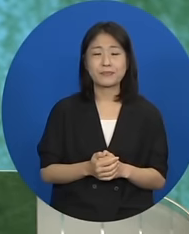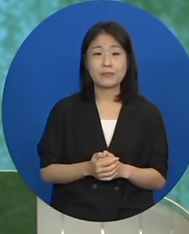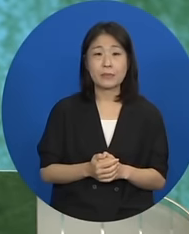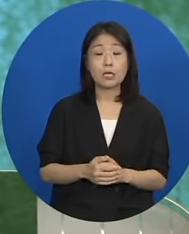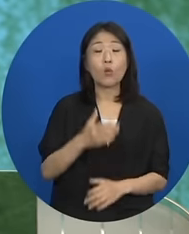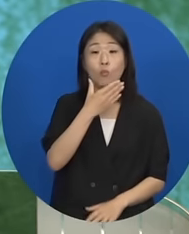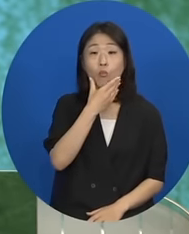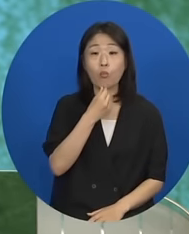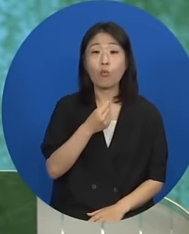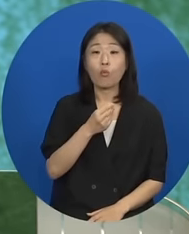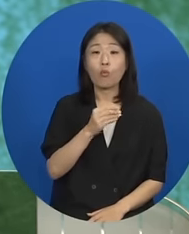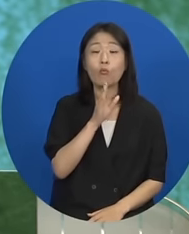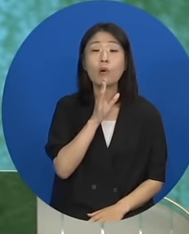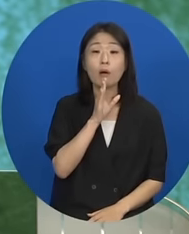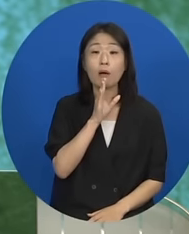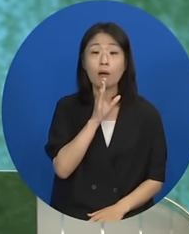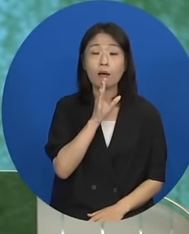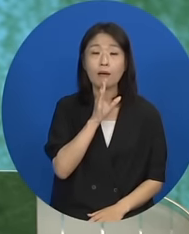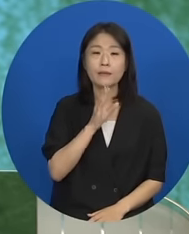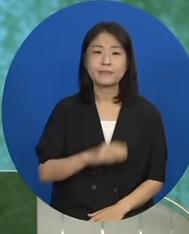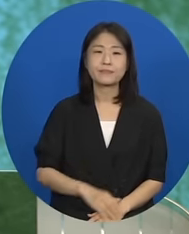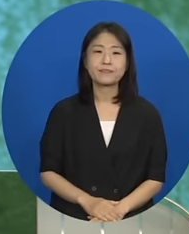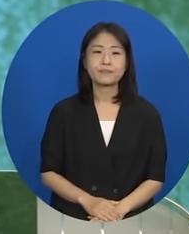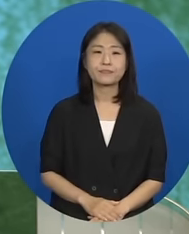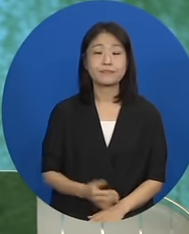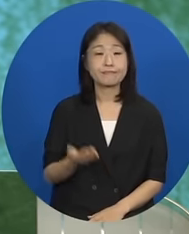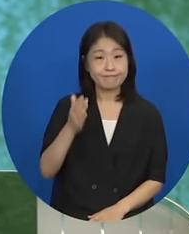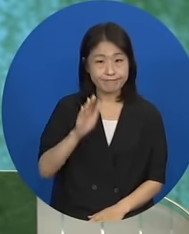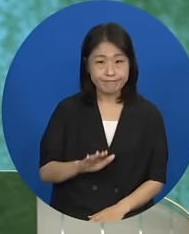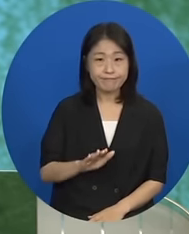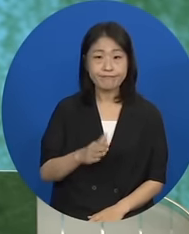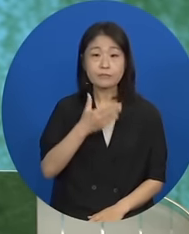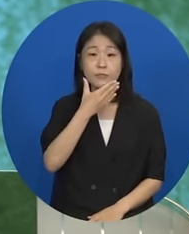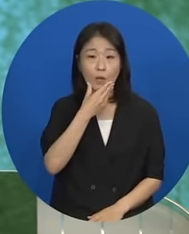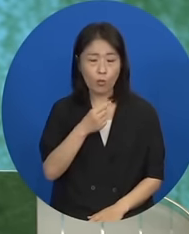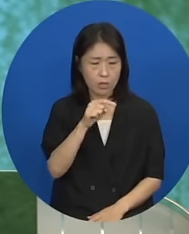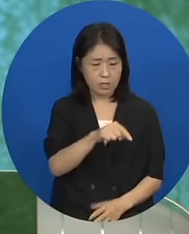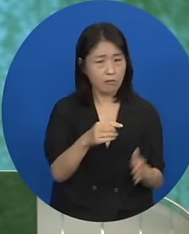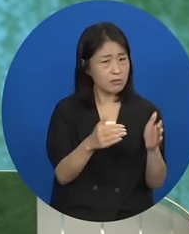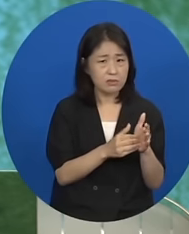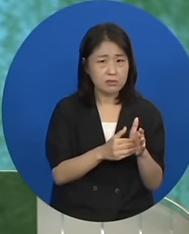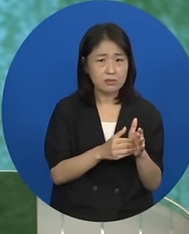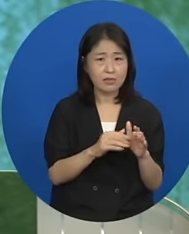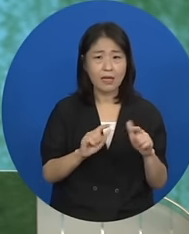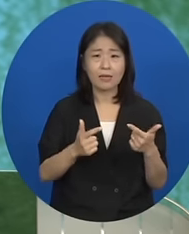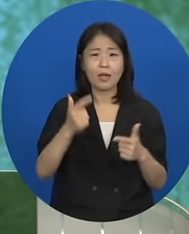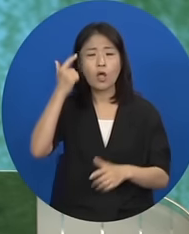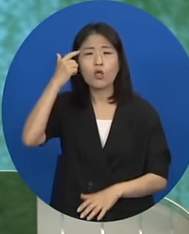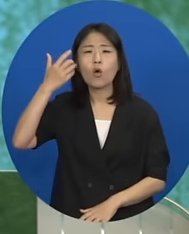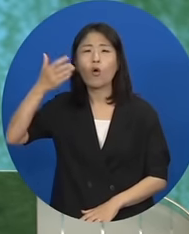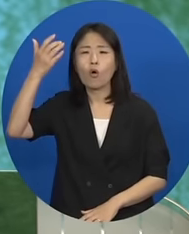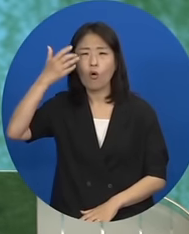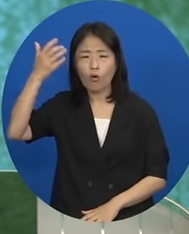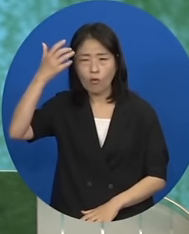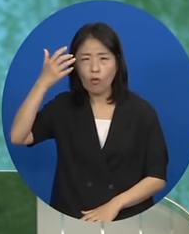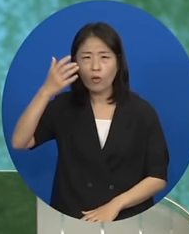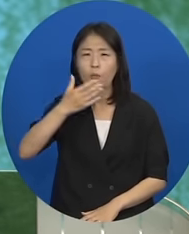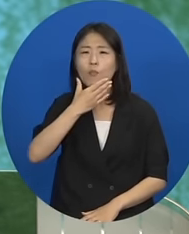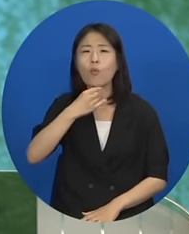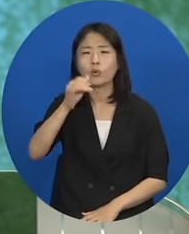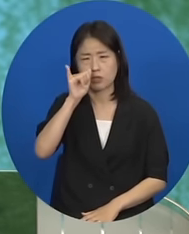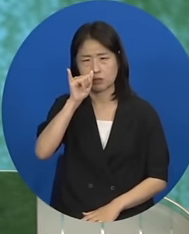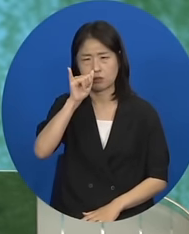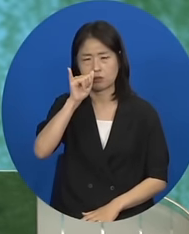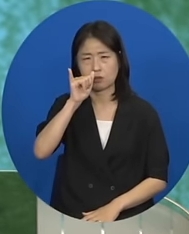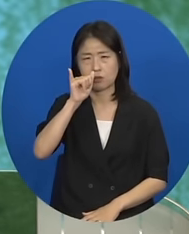복의 어떤 열매 들이죠 그러나 복이라는 것은 여기만 있지 않고 영적인 복이 있습니다 죄사함을